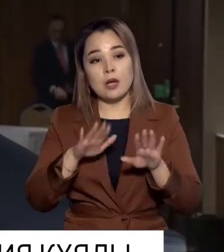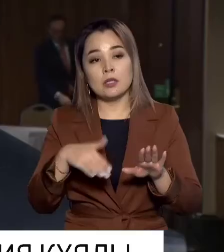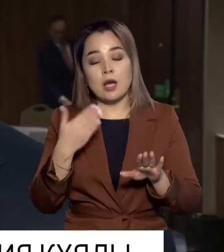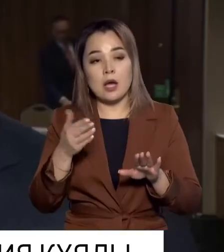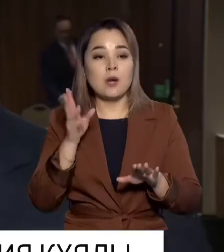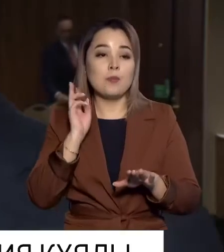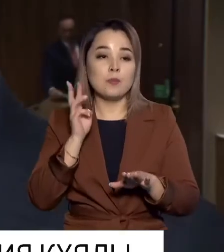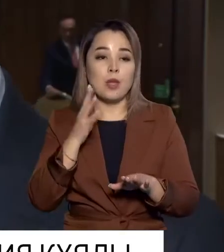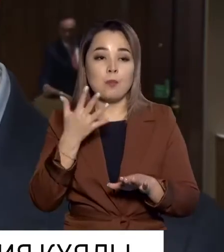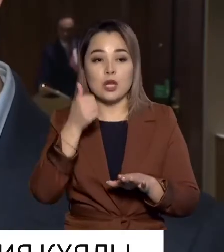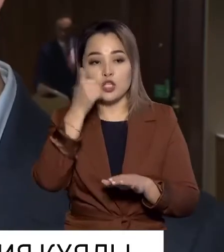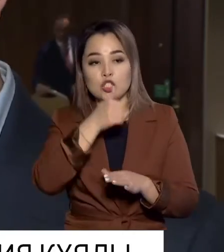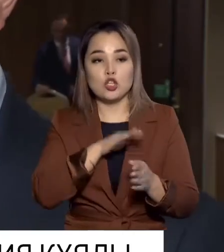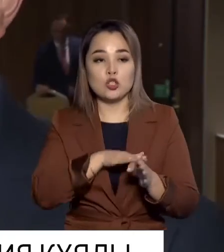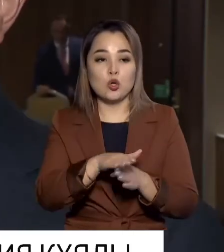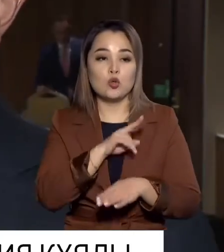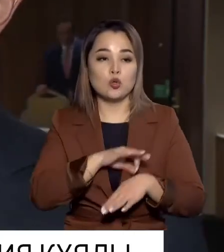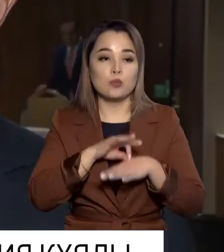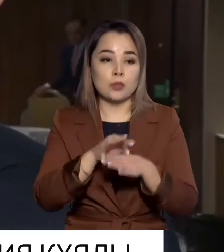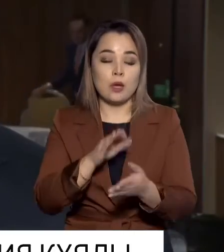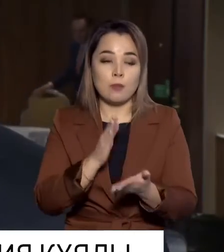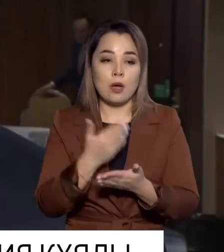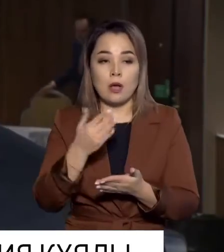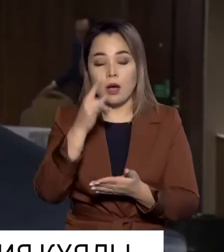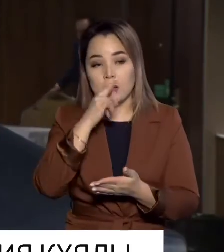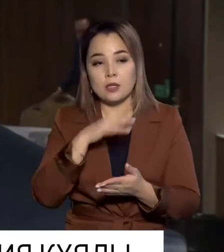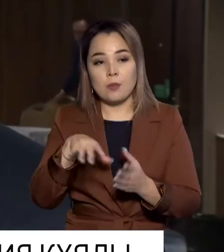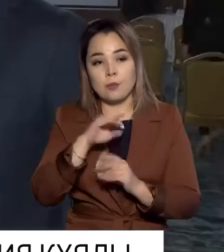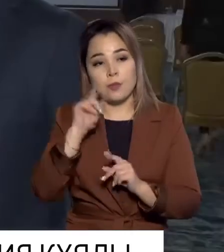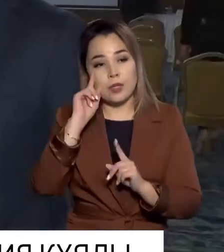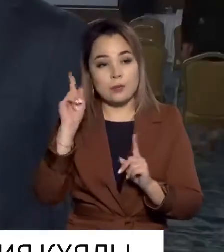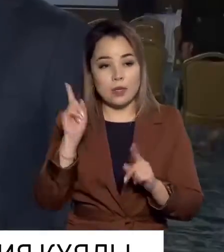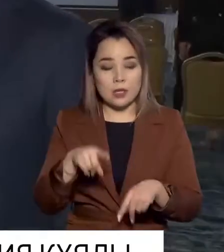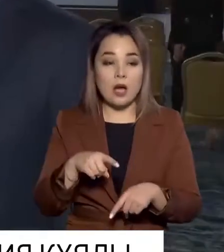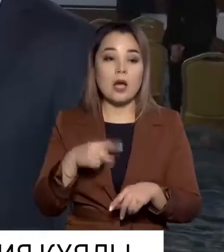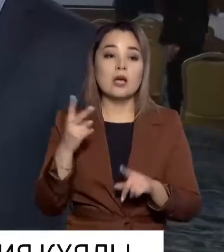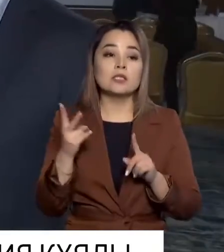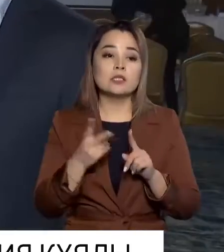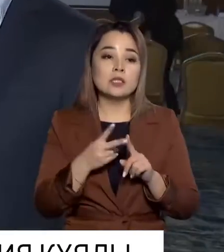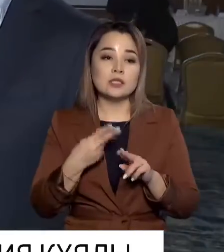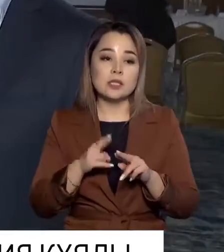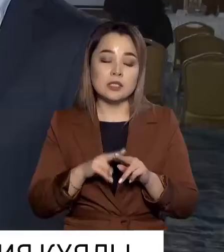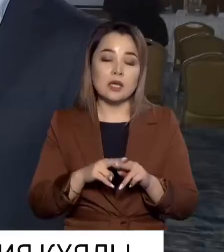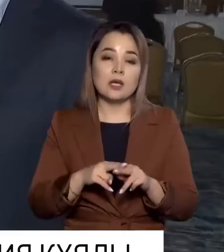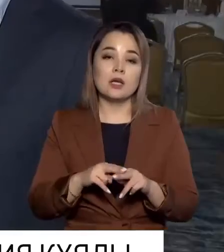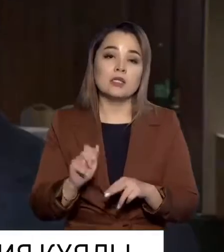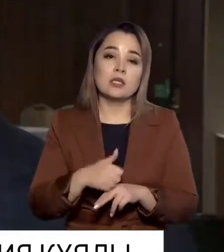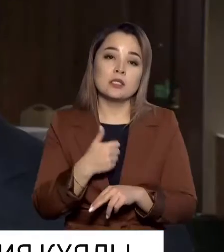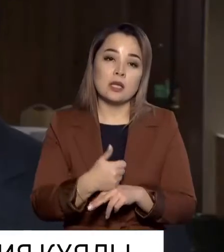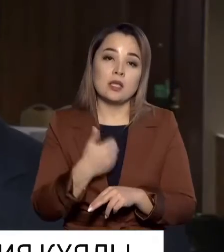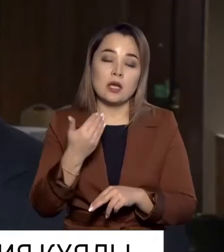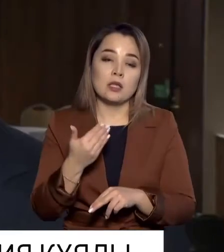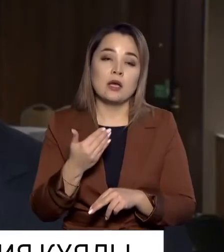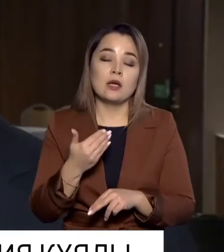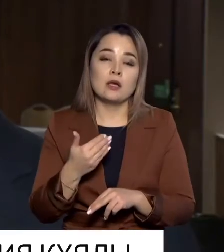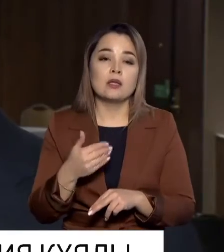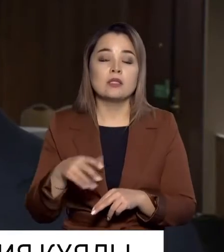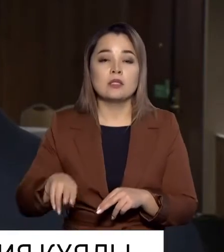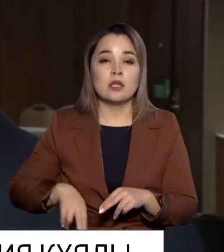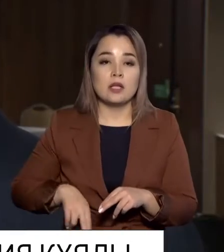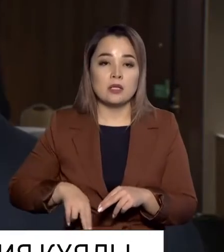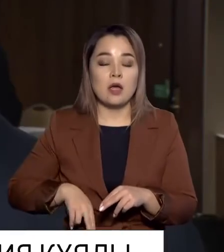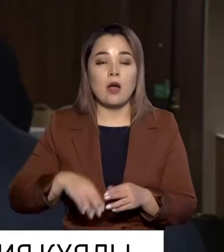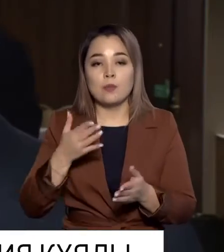елші ретінде 5 жыл жұмыс істеген. Сондықтан ол Қазақстанды өте жақсы біледі. Ал екінші генерал директоры осы бізді Астана